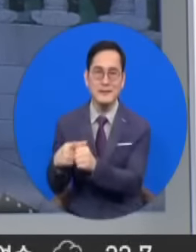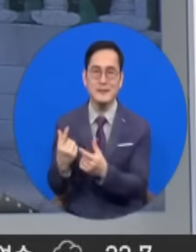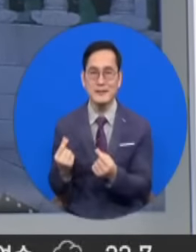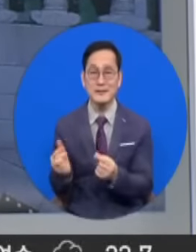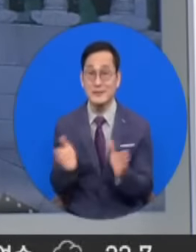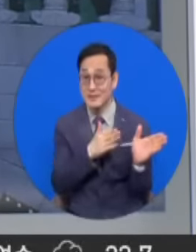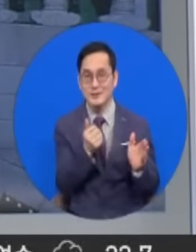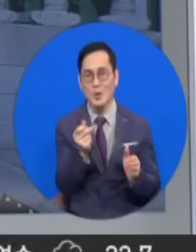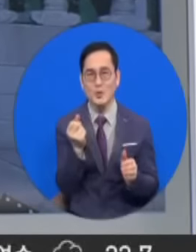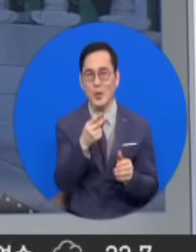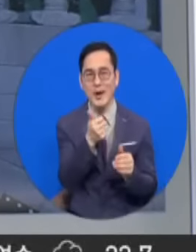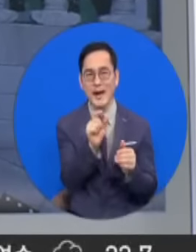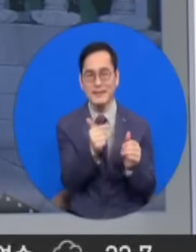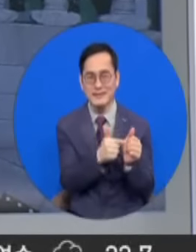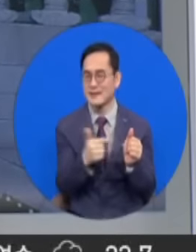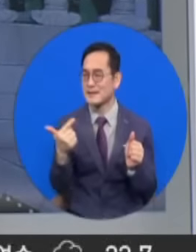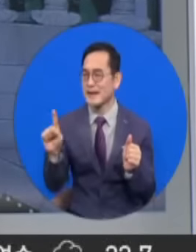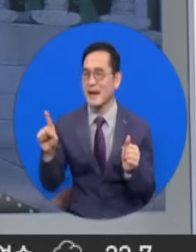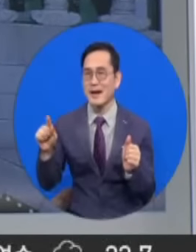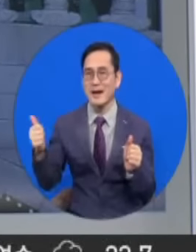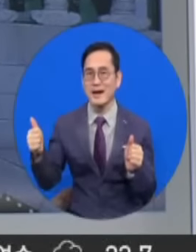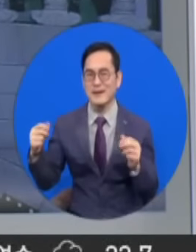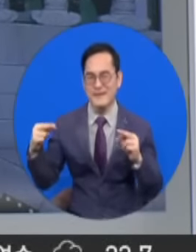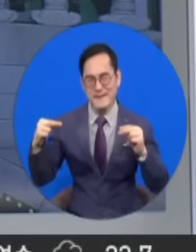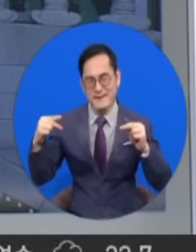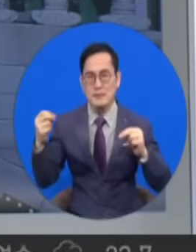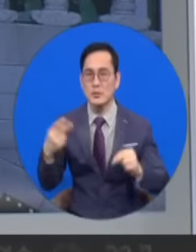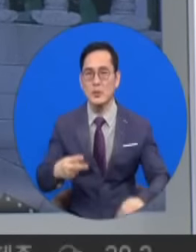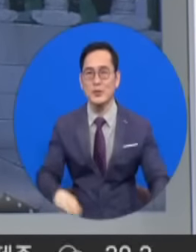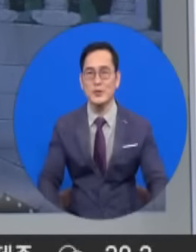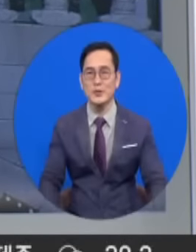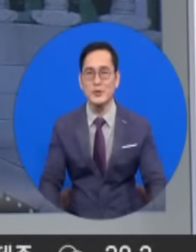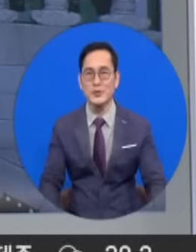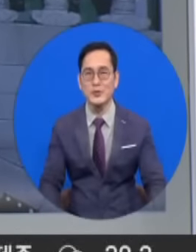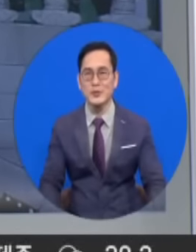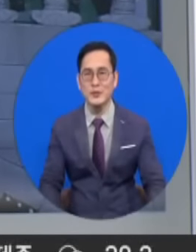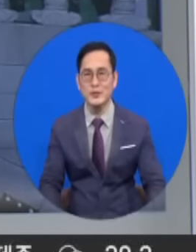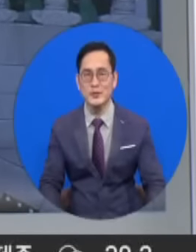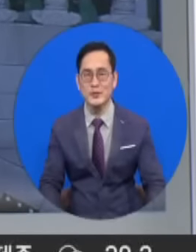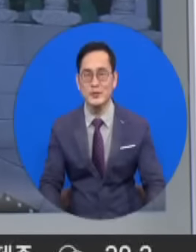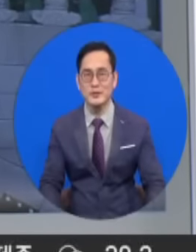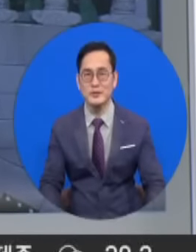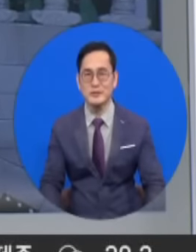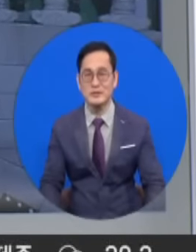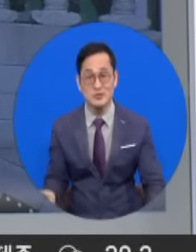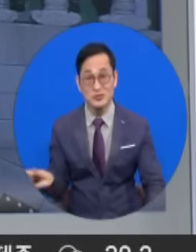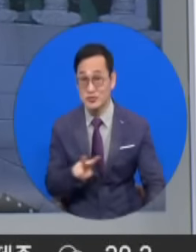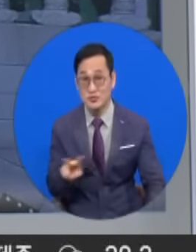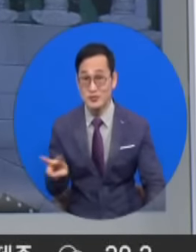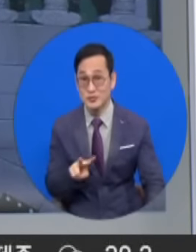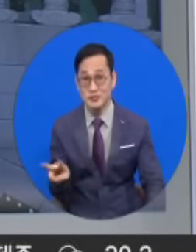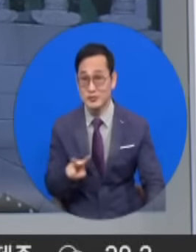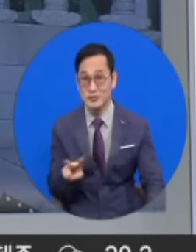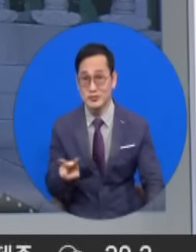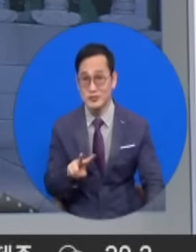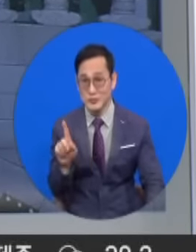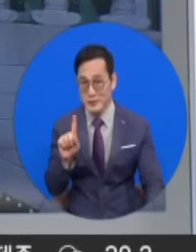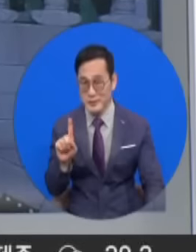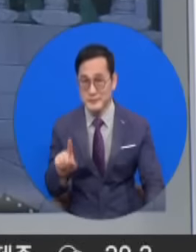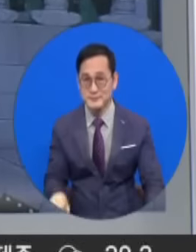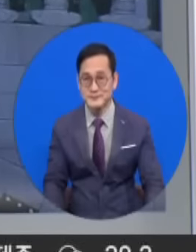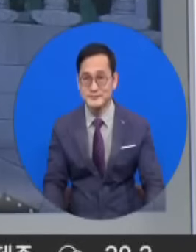간의 공방도 못지않습니다. 앞서서는 뭐 탄핵 배신자 공방이었다면 한동훈 대 나경원, 나경원